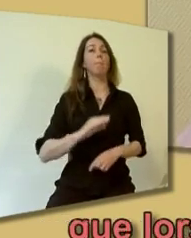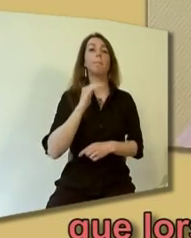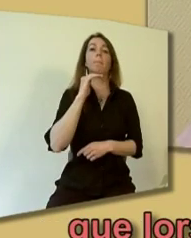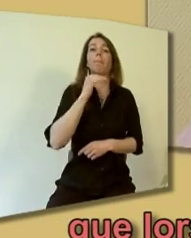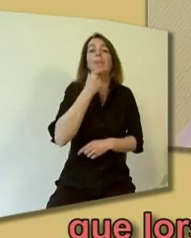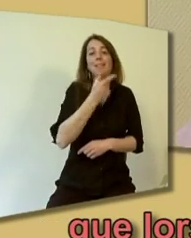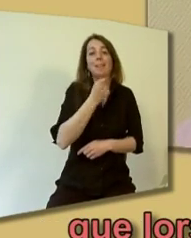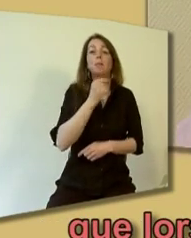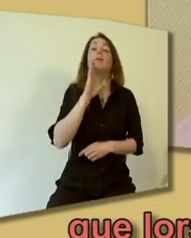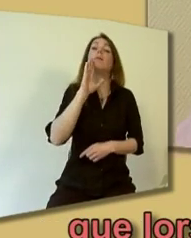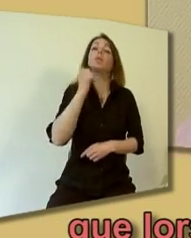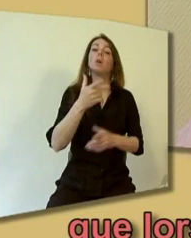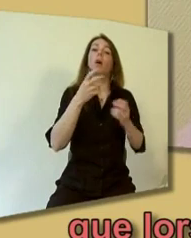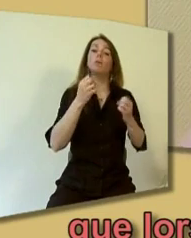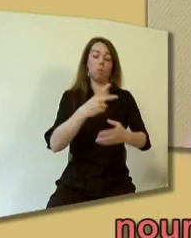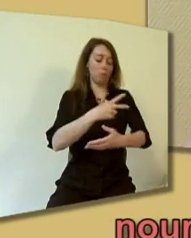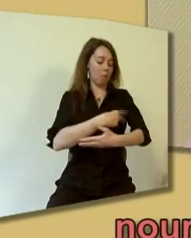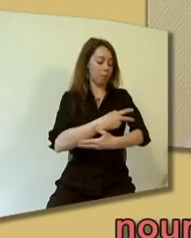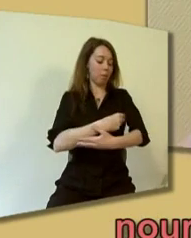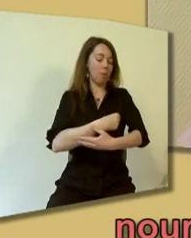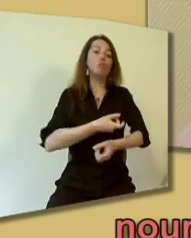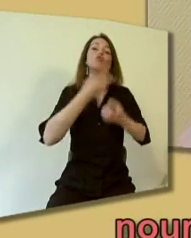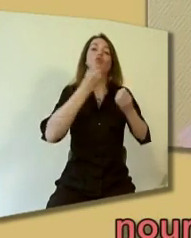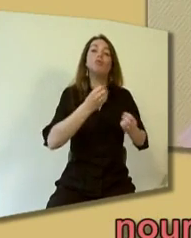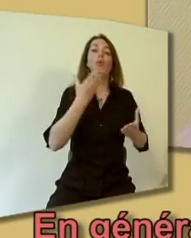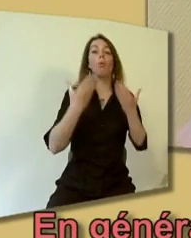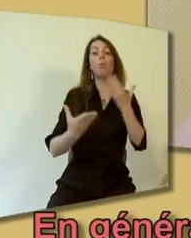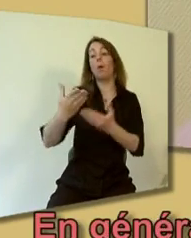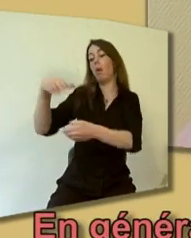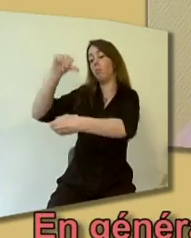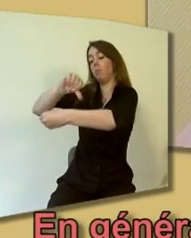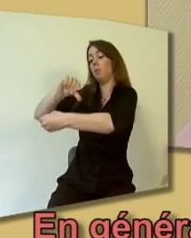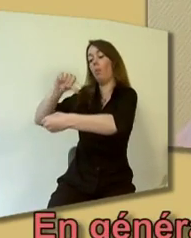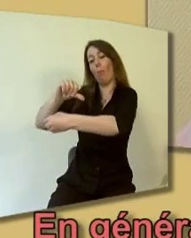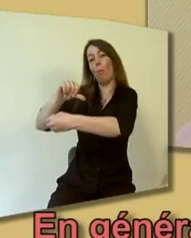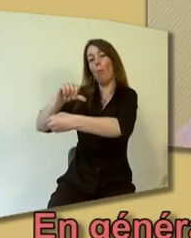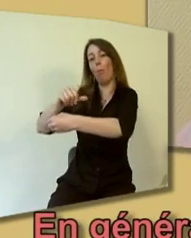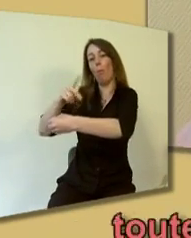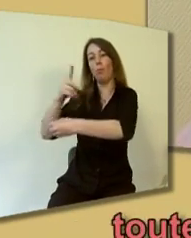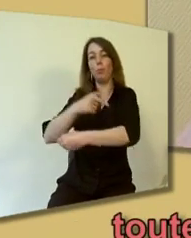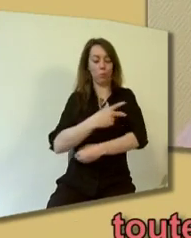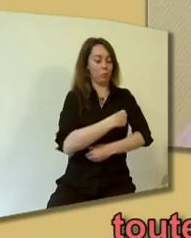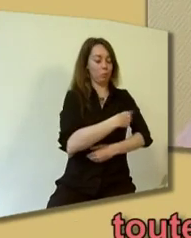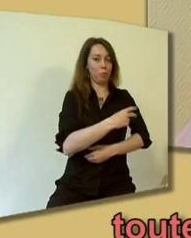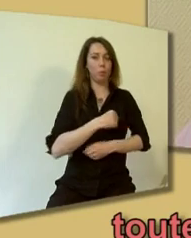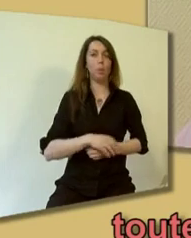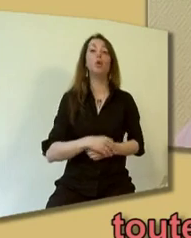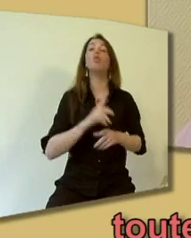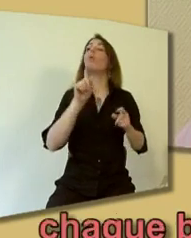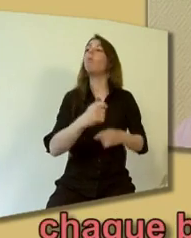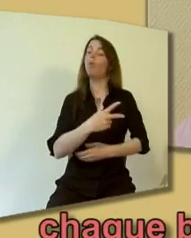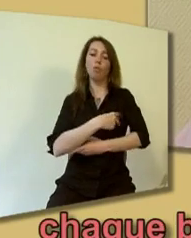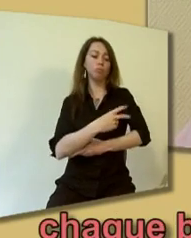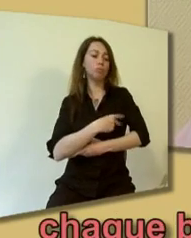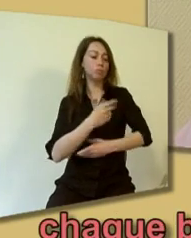être un petit peu plus rapprochées que lorsque le bébé est nourri en biberon. Donc en général, un bébé va téter toutes les 3 heures,